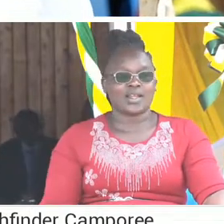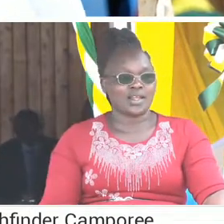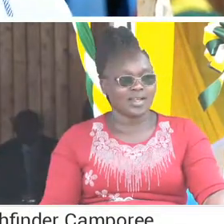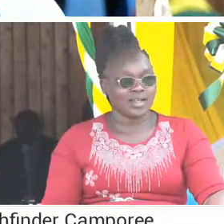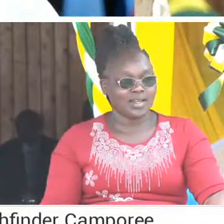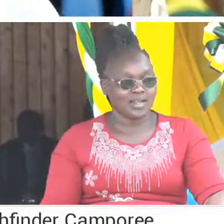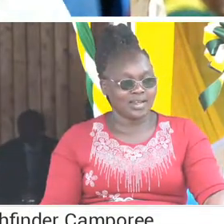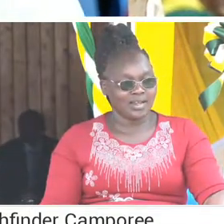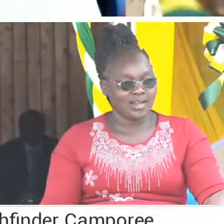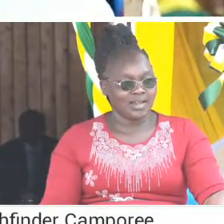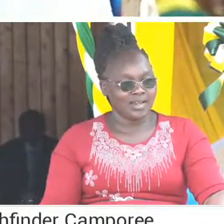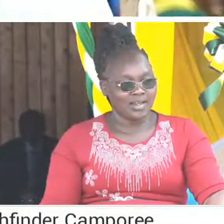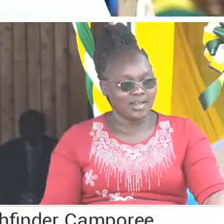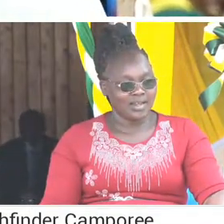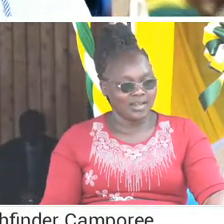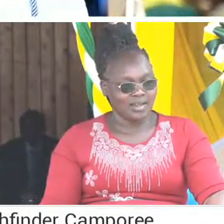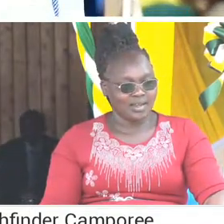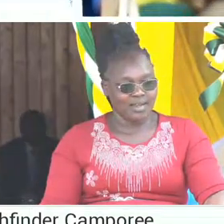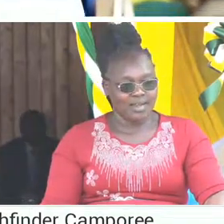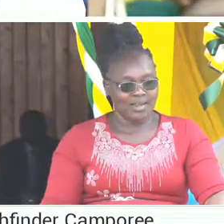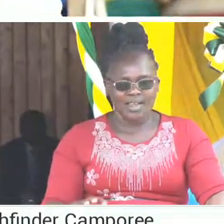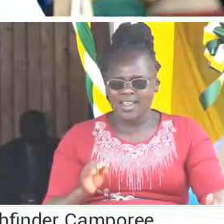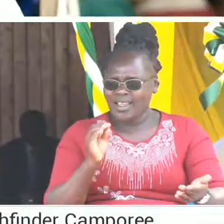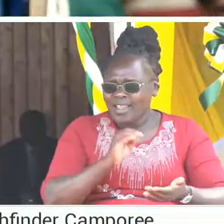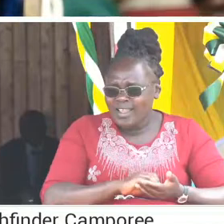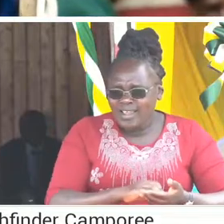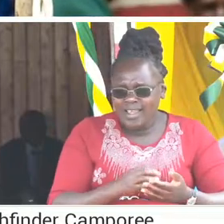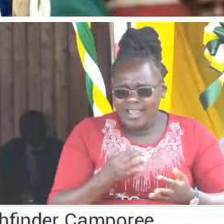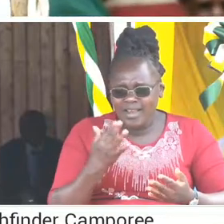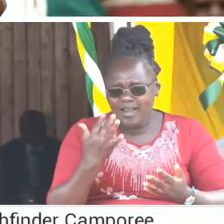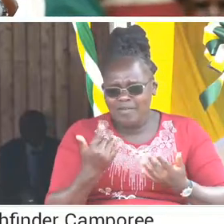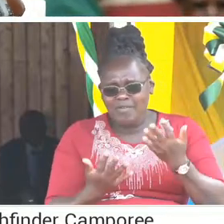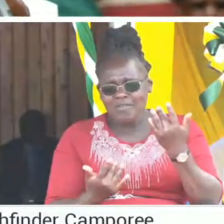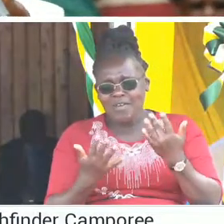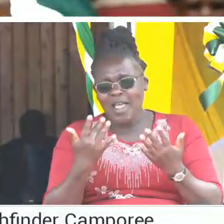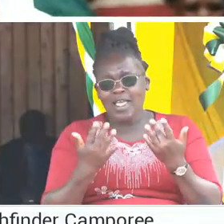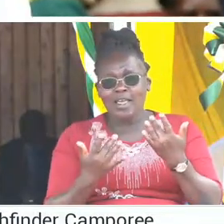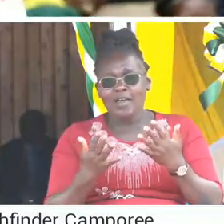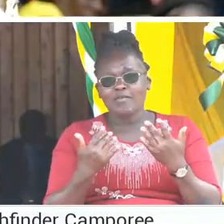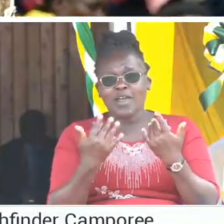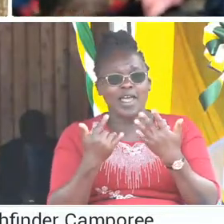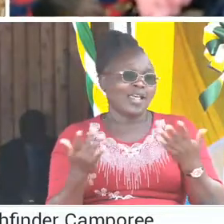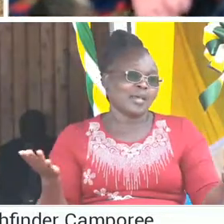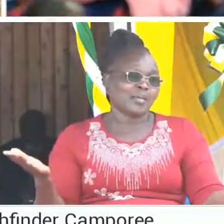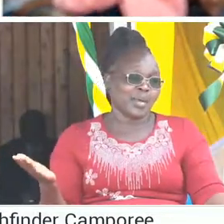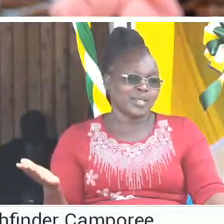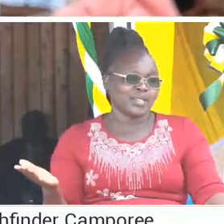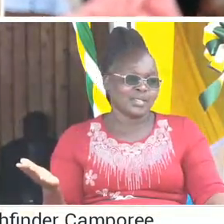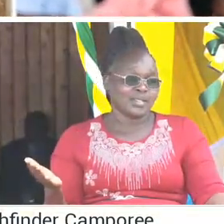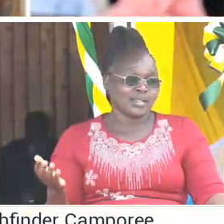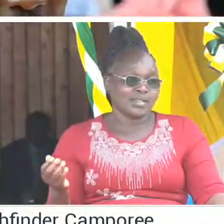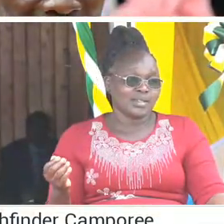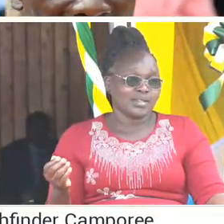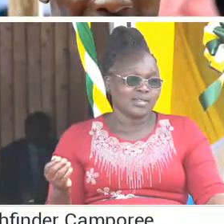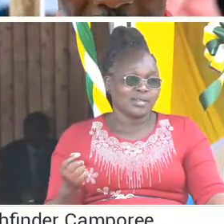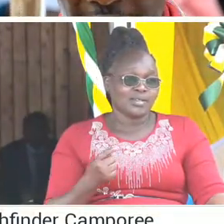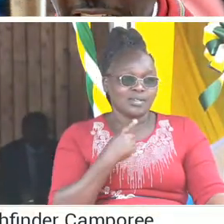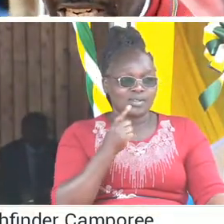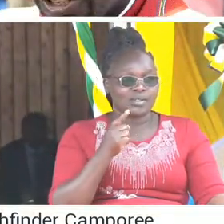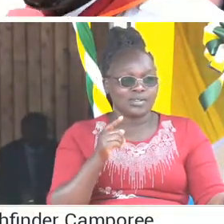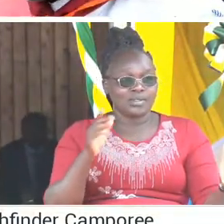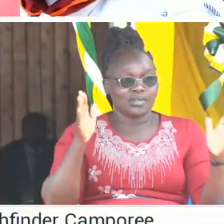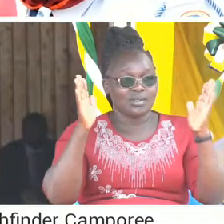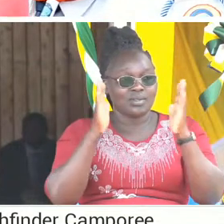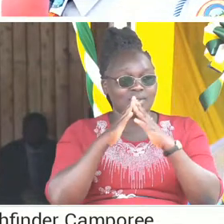ukashika curtain. Akasema, "Moto!" Moto ukashika carpet. Nyumba ikaanza kuungua. Mtoto akaanza kurudi reverse akilia.